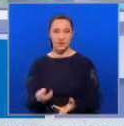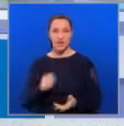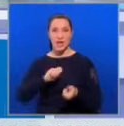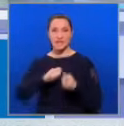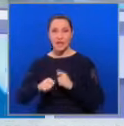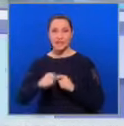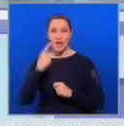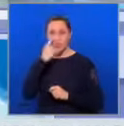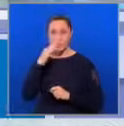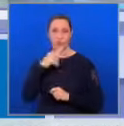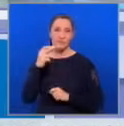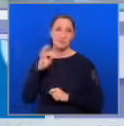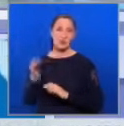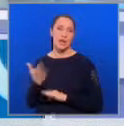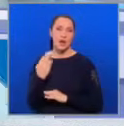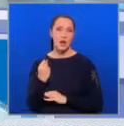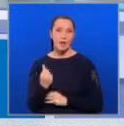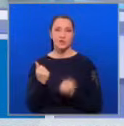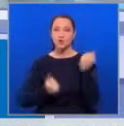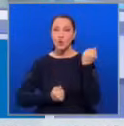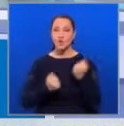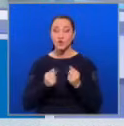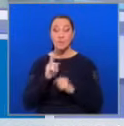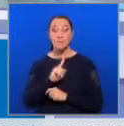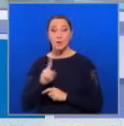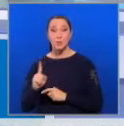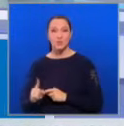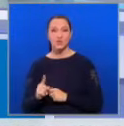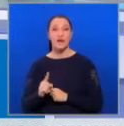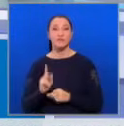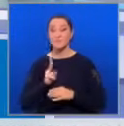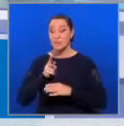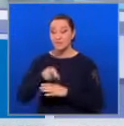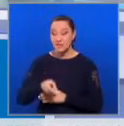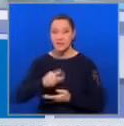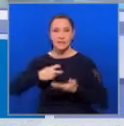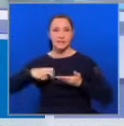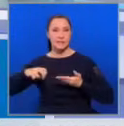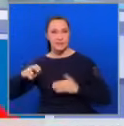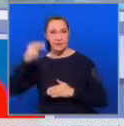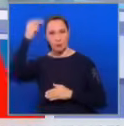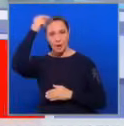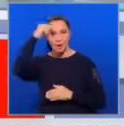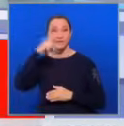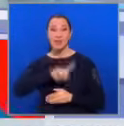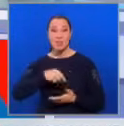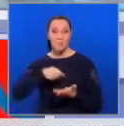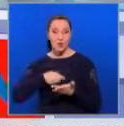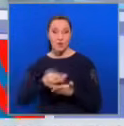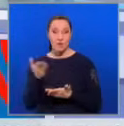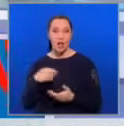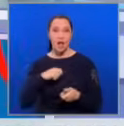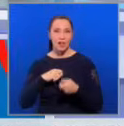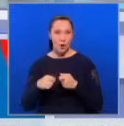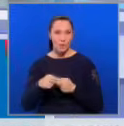1 250 000 лв шофьорите са предупреждавани при влизане и излизане от страната ни за неплатени от тях